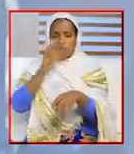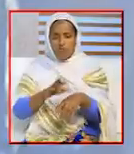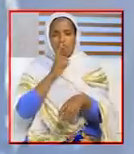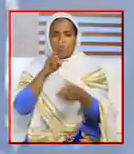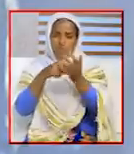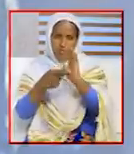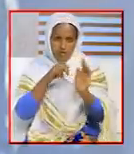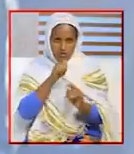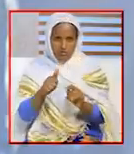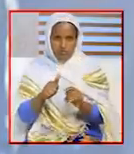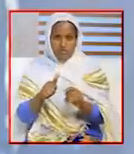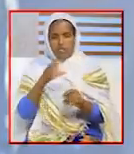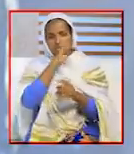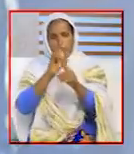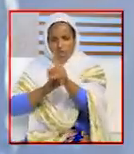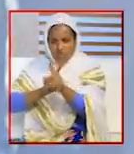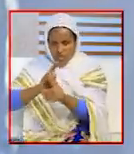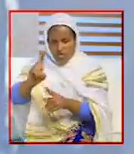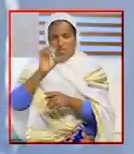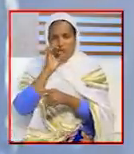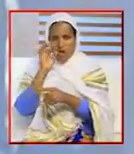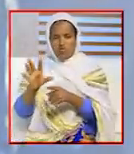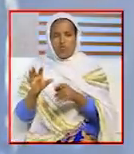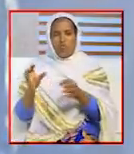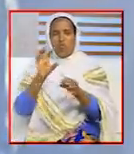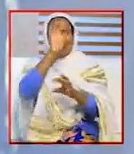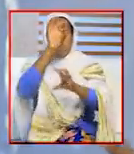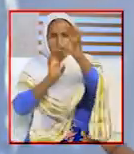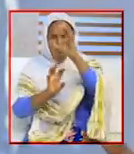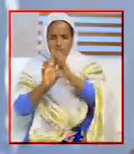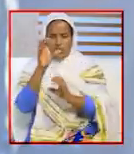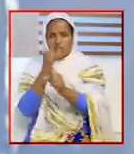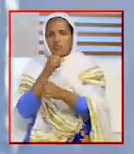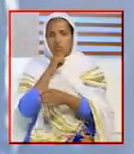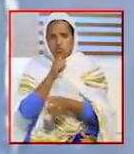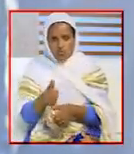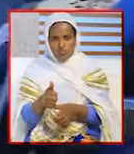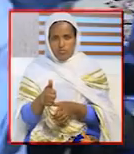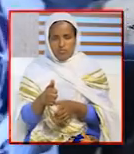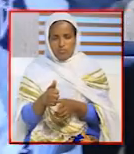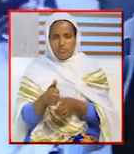መጥፎ ናቸው ማለት አይደለም። እና ወጥነት የላቸውም፣ በመዋቅር የተያዙ አይደሉም።